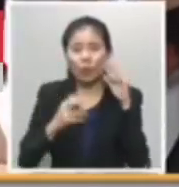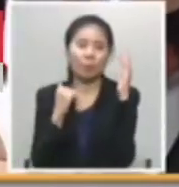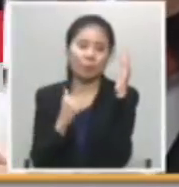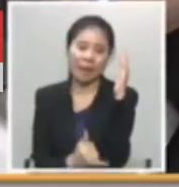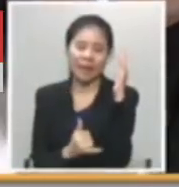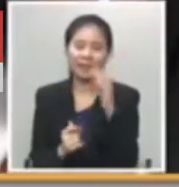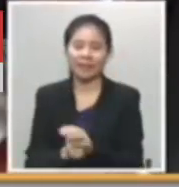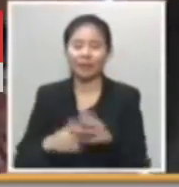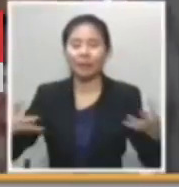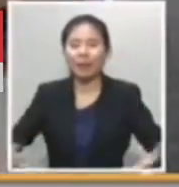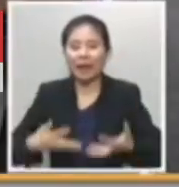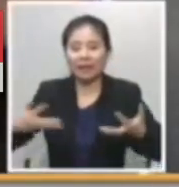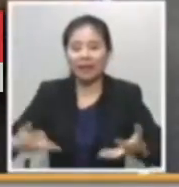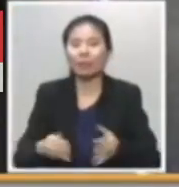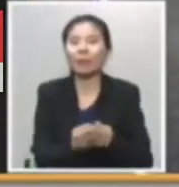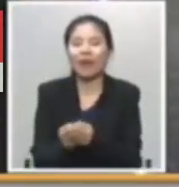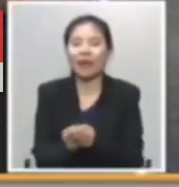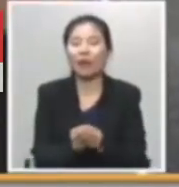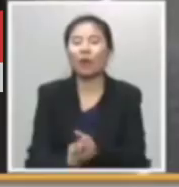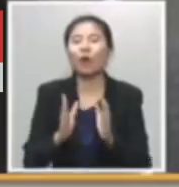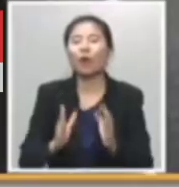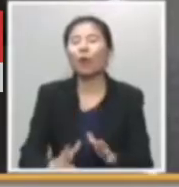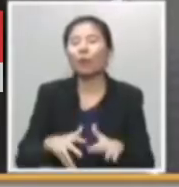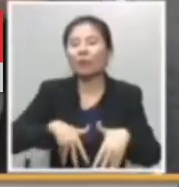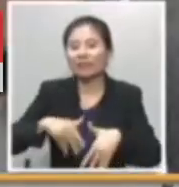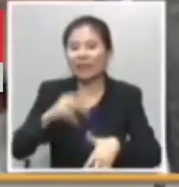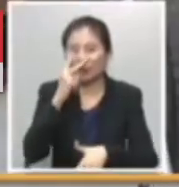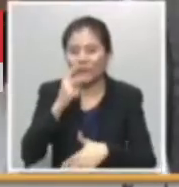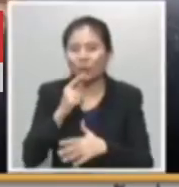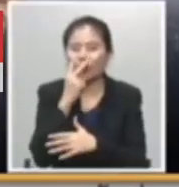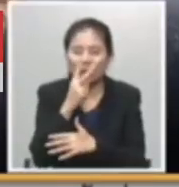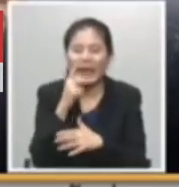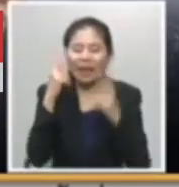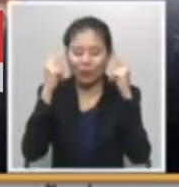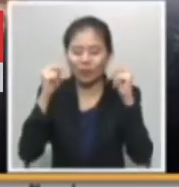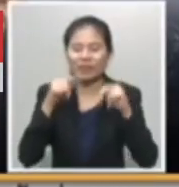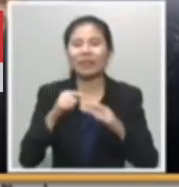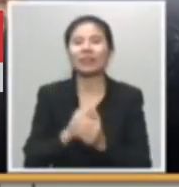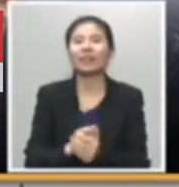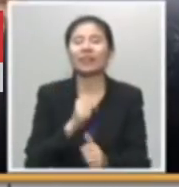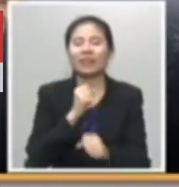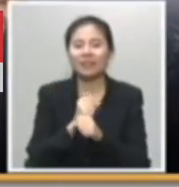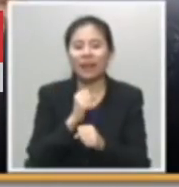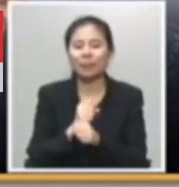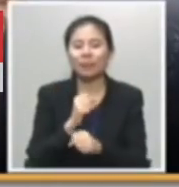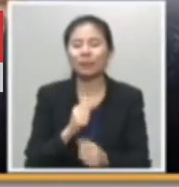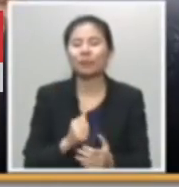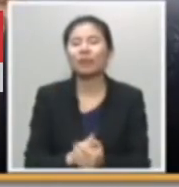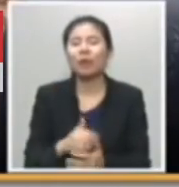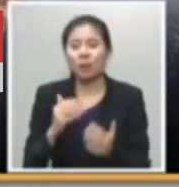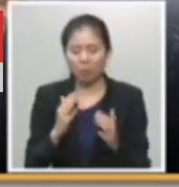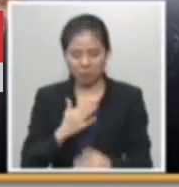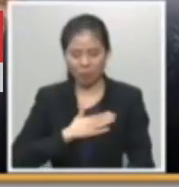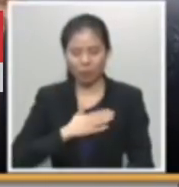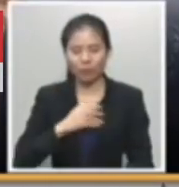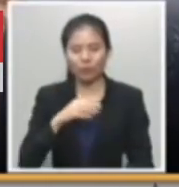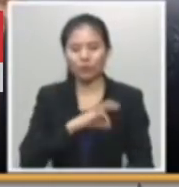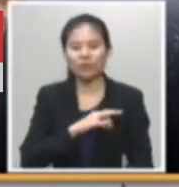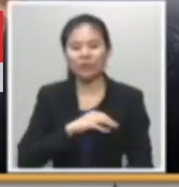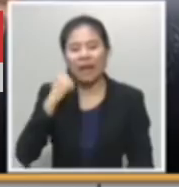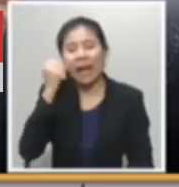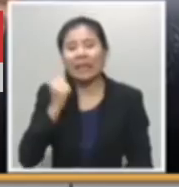องประชาชนดูนะครับคนไทยทั้งประเทศนี่แหละครับนายกของท่านและยิ่งกว่านั้นนะครับผมอายโลกเลยดูนายกญี่ปุ่น